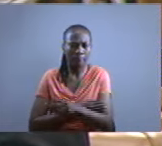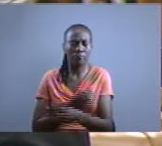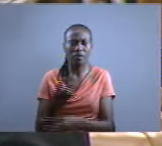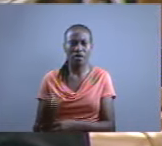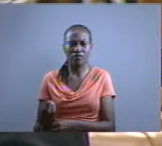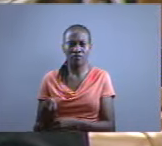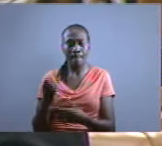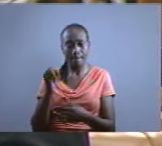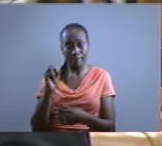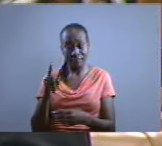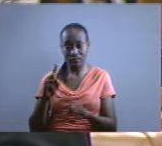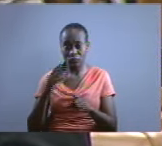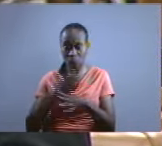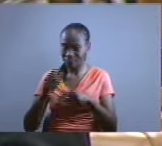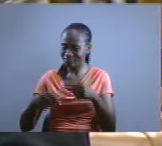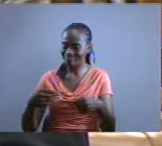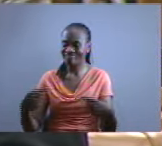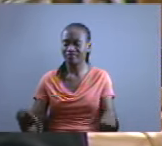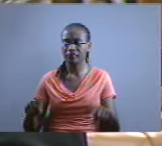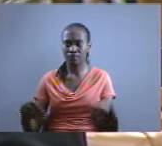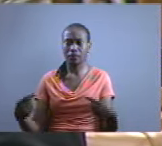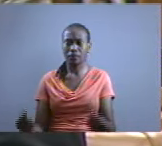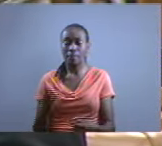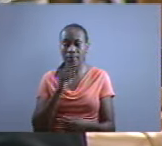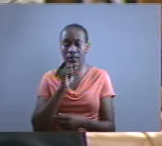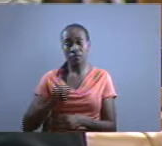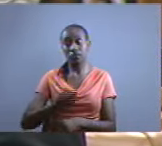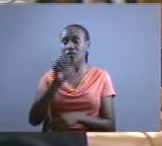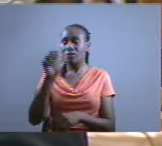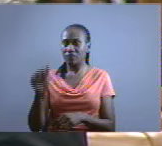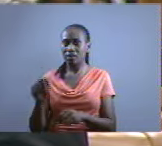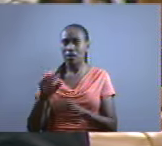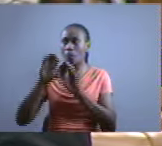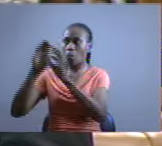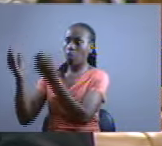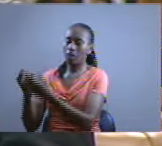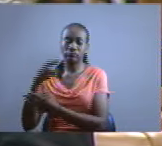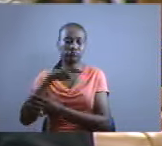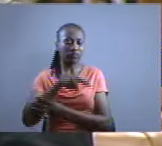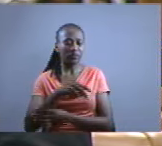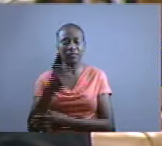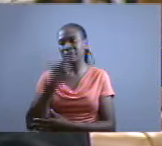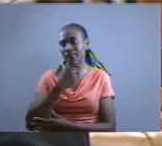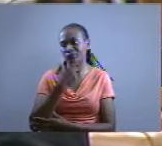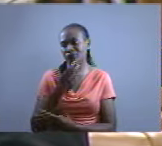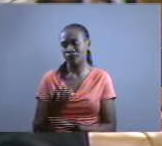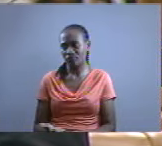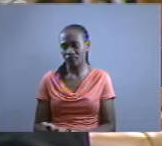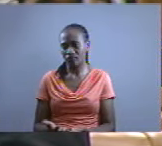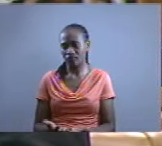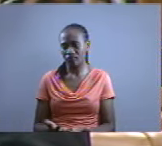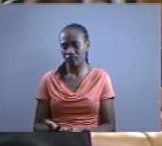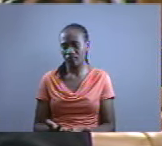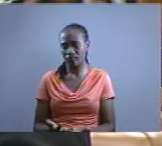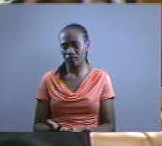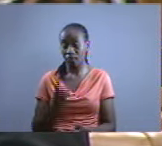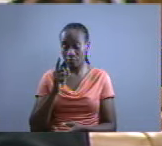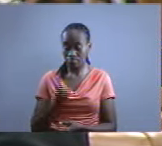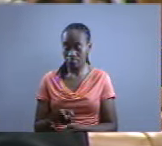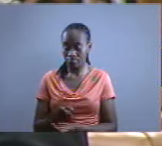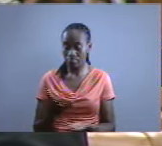maak Suid-Afrika 'n bespotting van die internasionale intelligensiegemeenskap en behoort elke Suid-Afrikaner tot onrustigheid te stem,